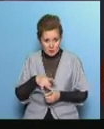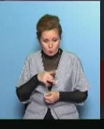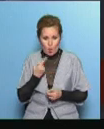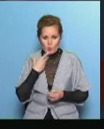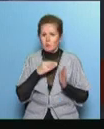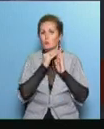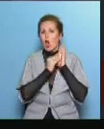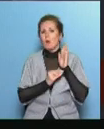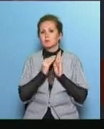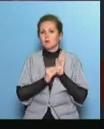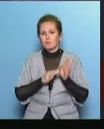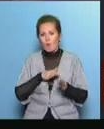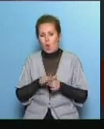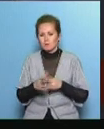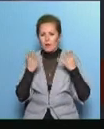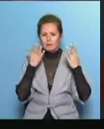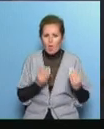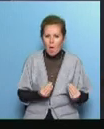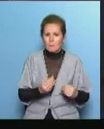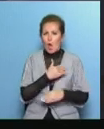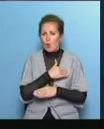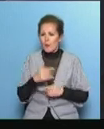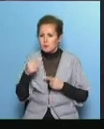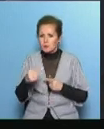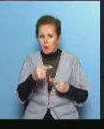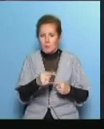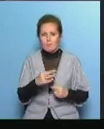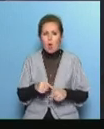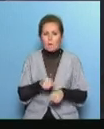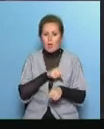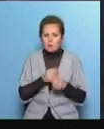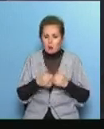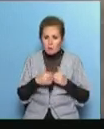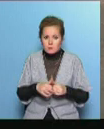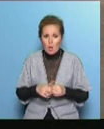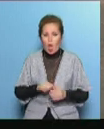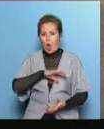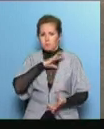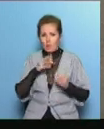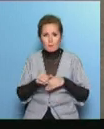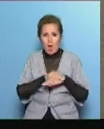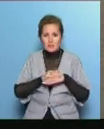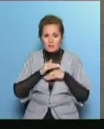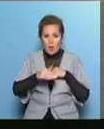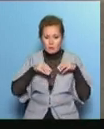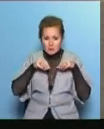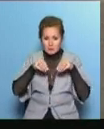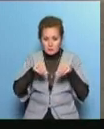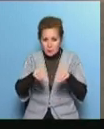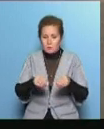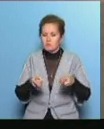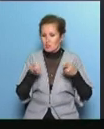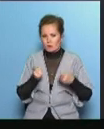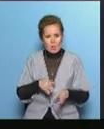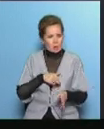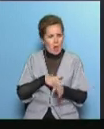прописан полностью по дням, по улицам, по метрам, по квадратным, по объемам асфальтовой смеси, ну, действительно реализовано на высоком